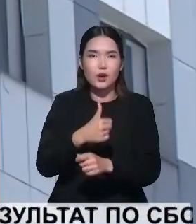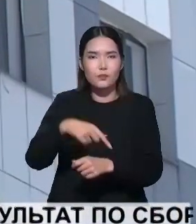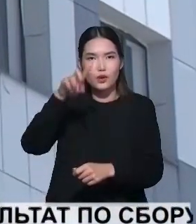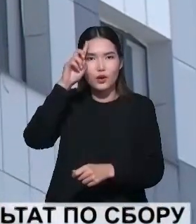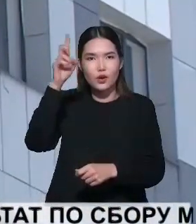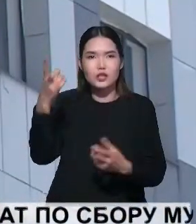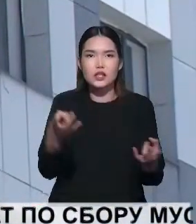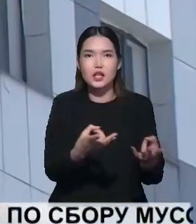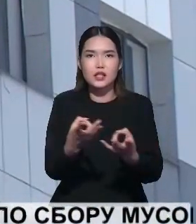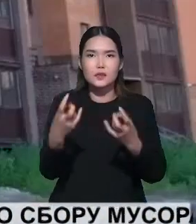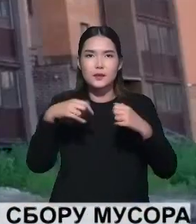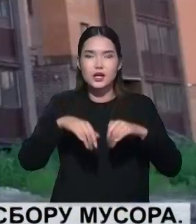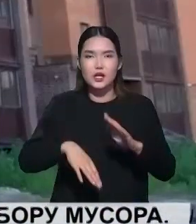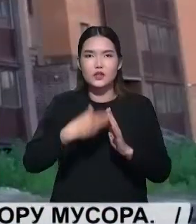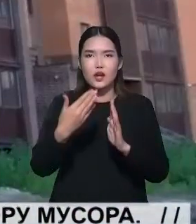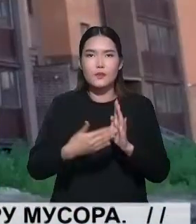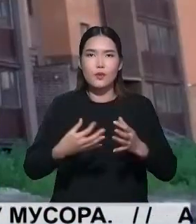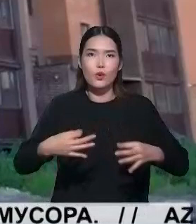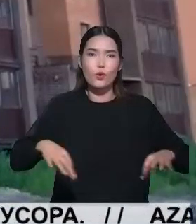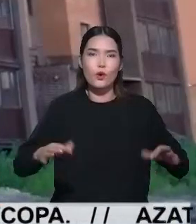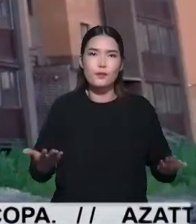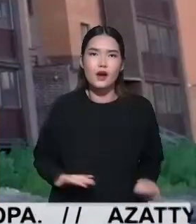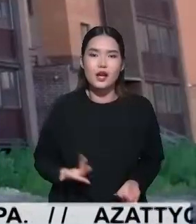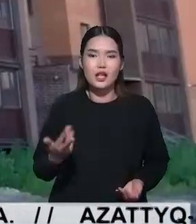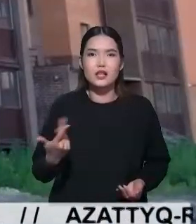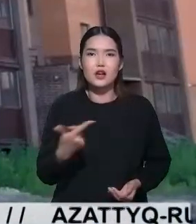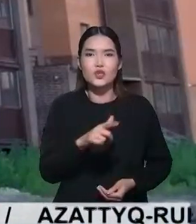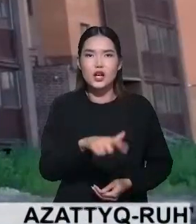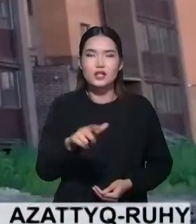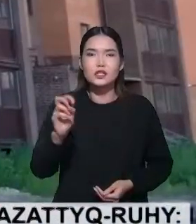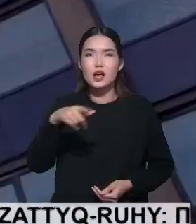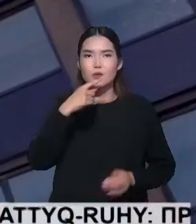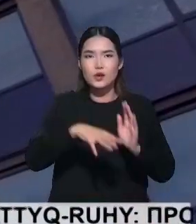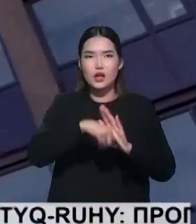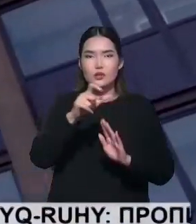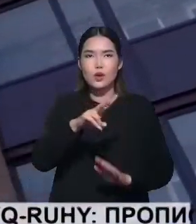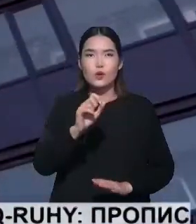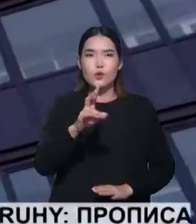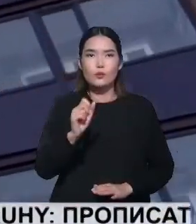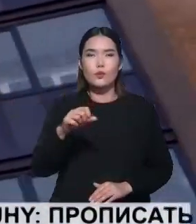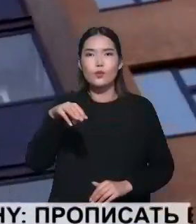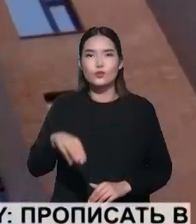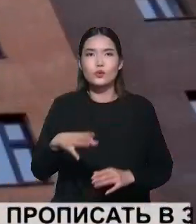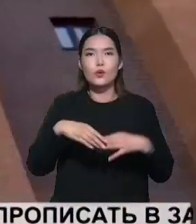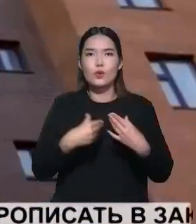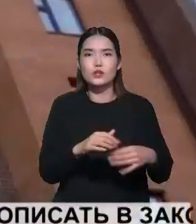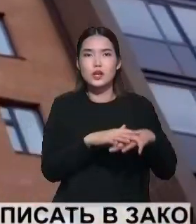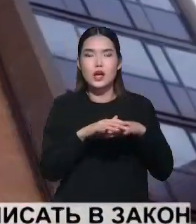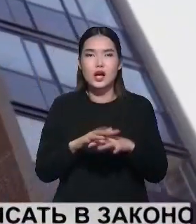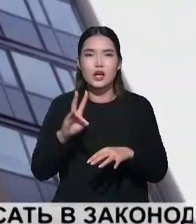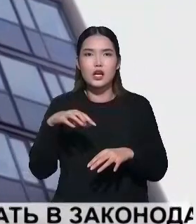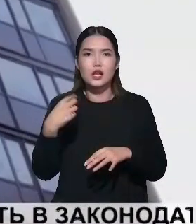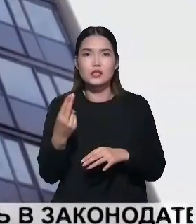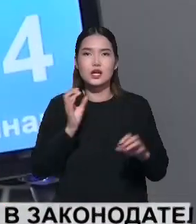о необходимости решения вопроса доступности жилья для граждан. Как рассказал депутат Лукбек Тумашинов, теперь Отбасыбанк преобразует в